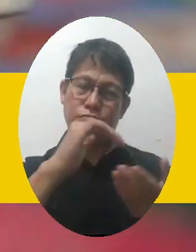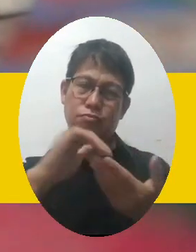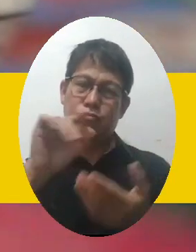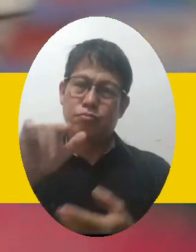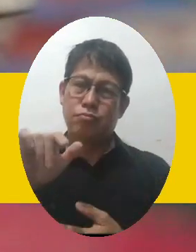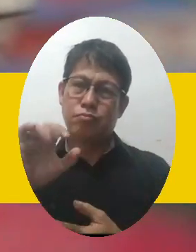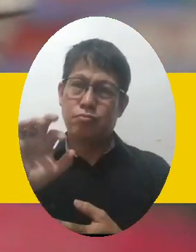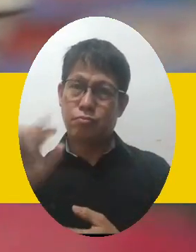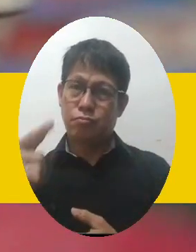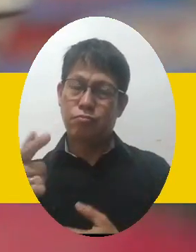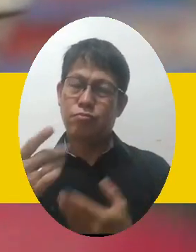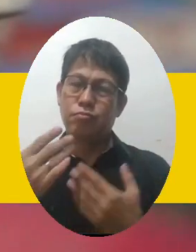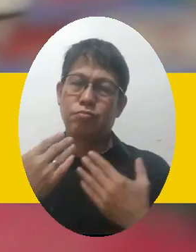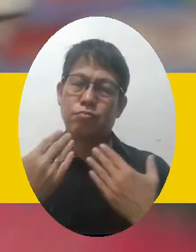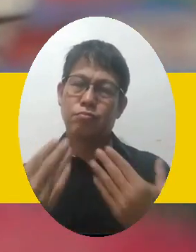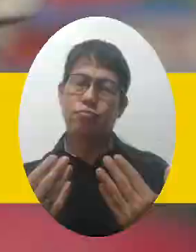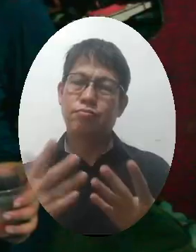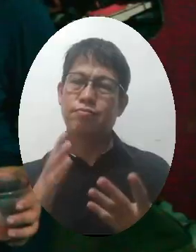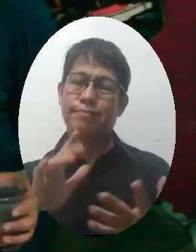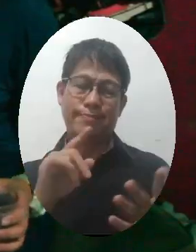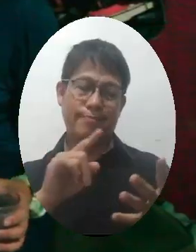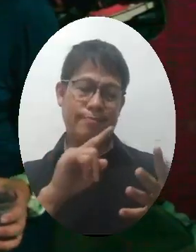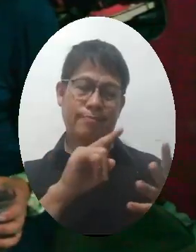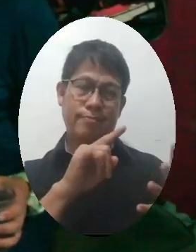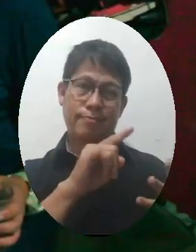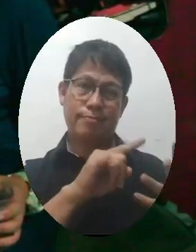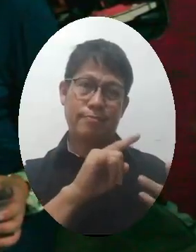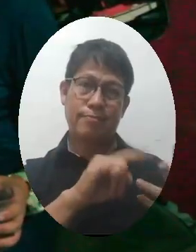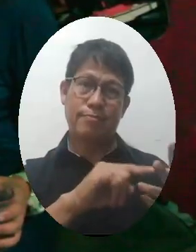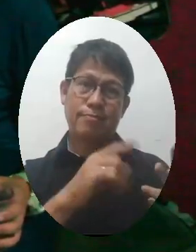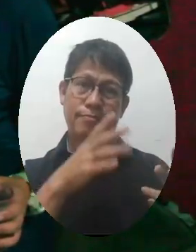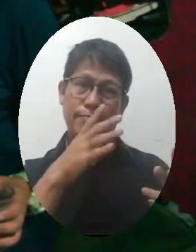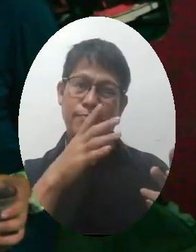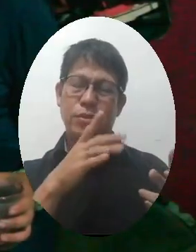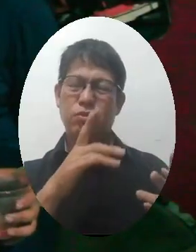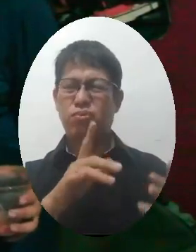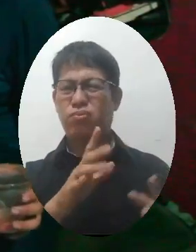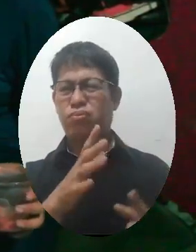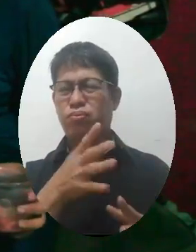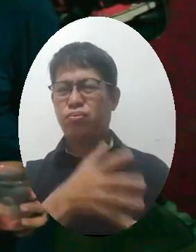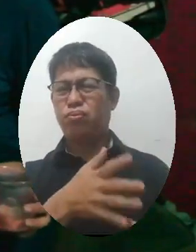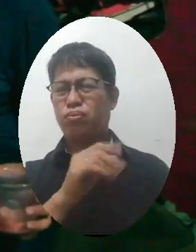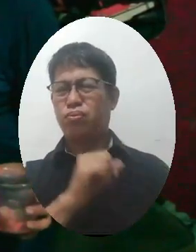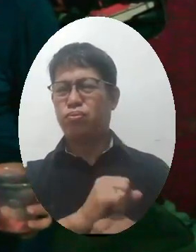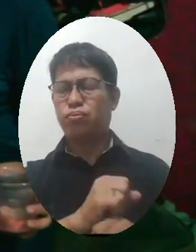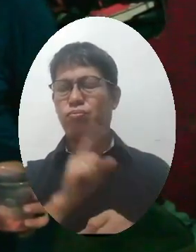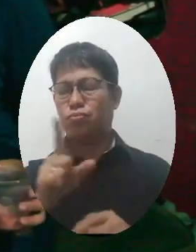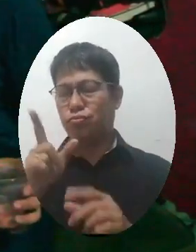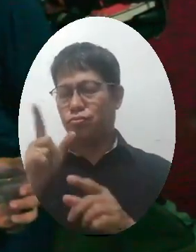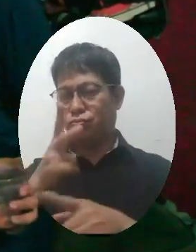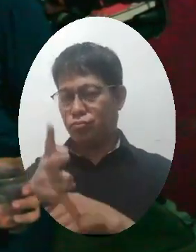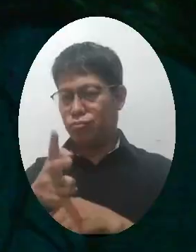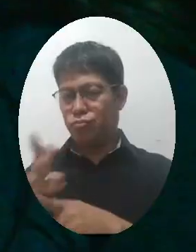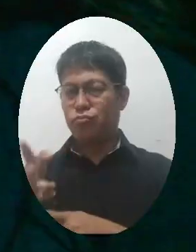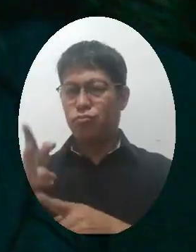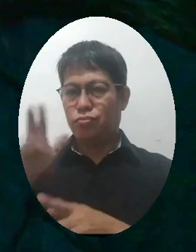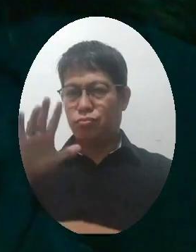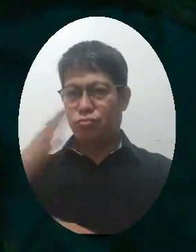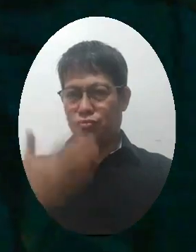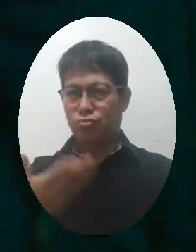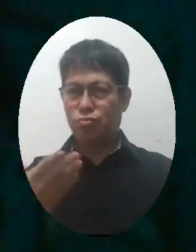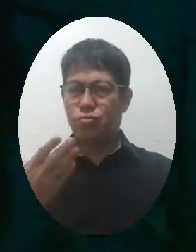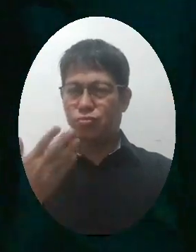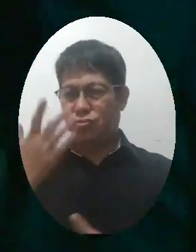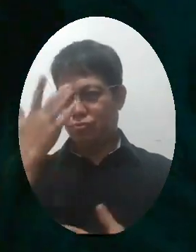donate@kapwako.org. Maraming salamat po. Susunod, isang ina, isinakripisyo ang trabaho para matutukan ang anak na